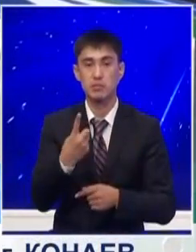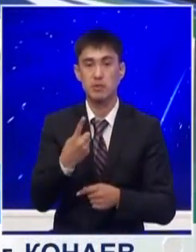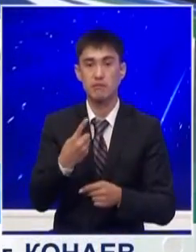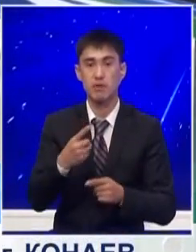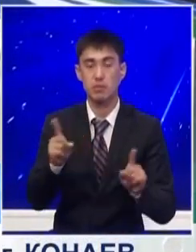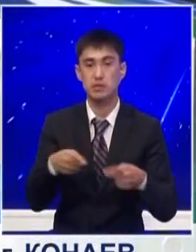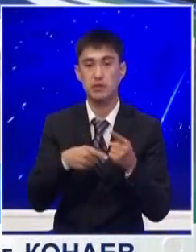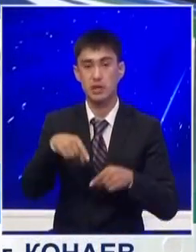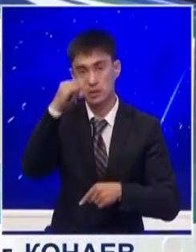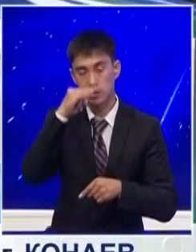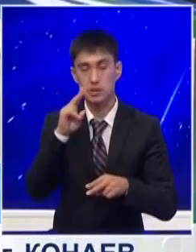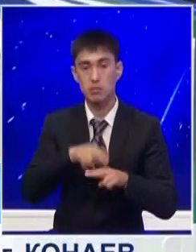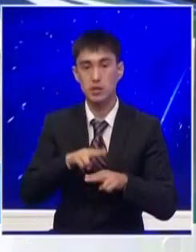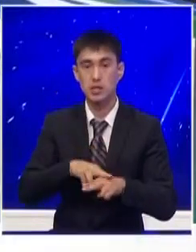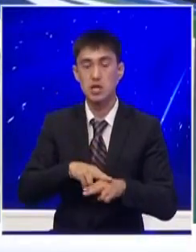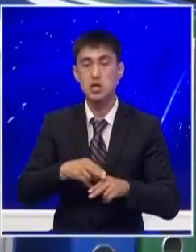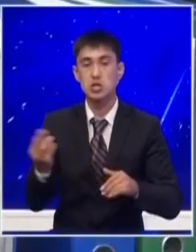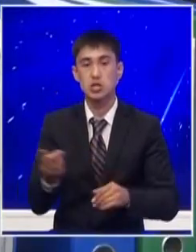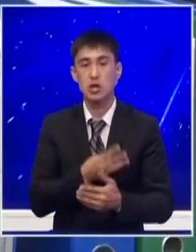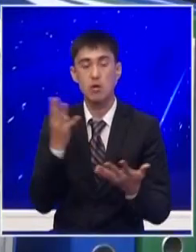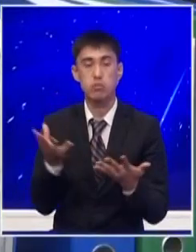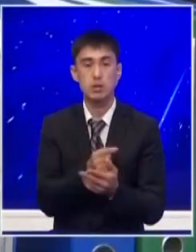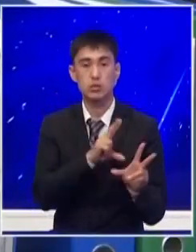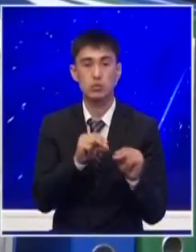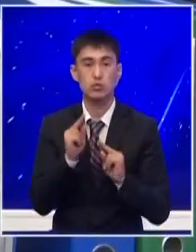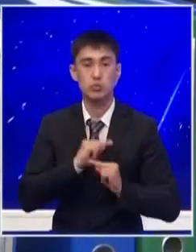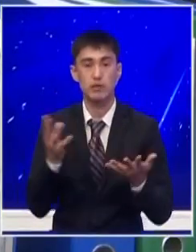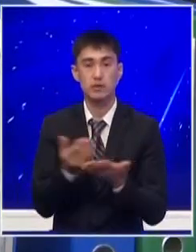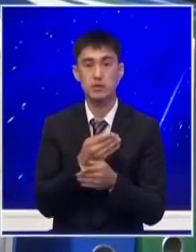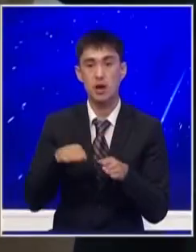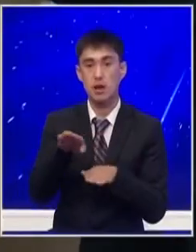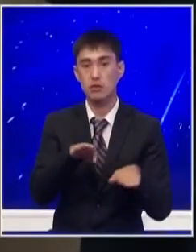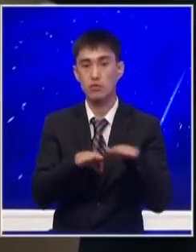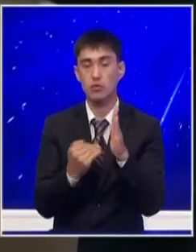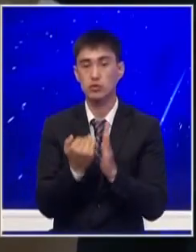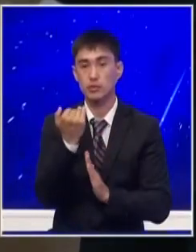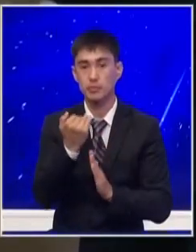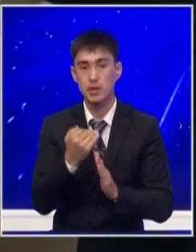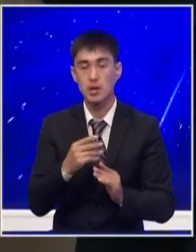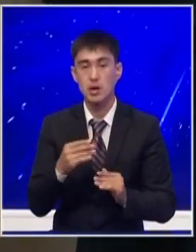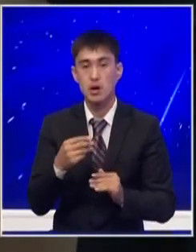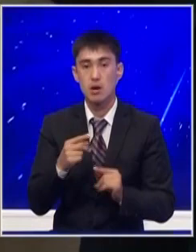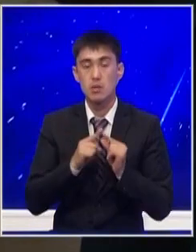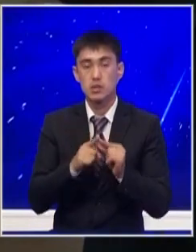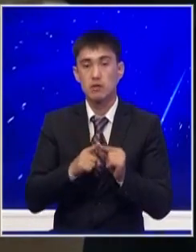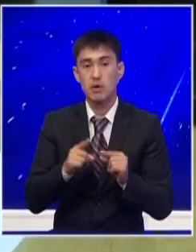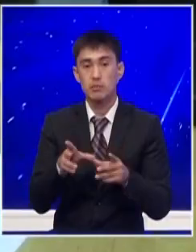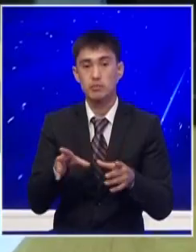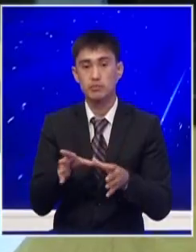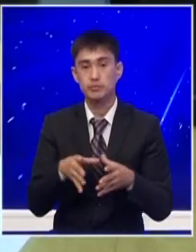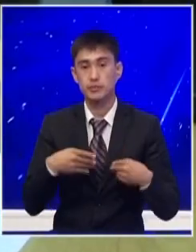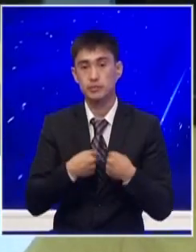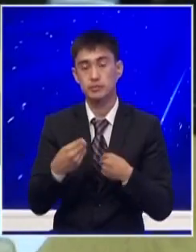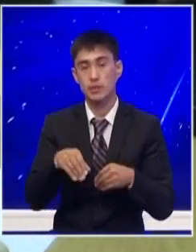полиции. Желаю всем благополучия, успехов в работе и карьерного роста. По словам молодоженов, особо сложная и